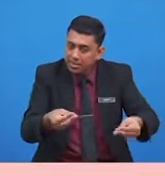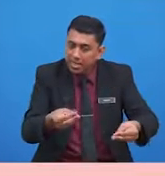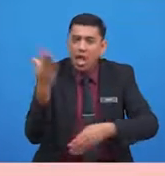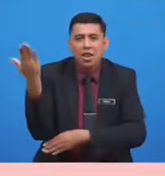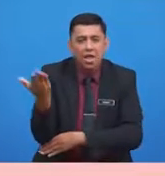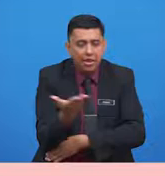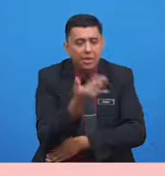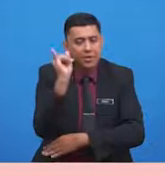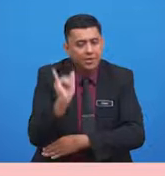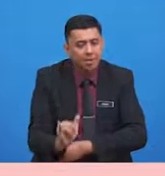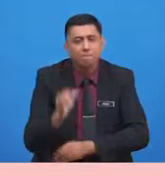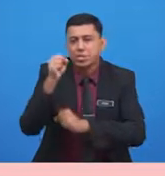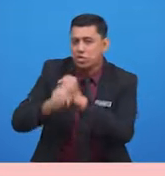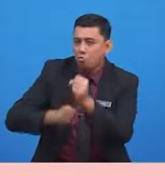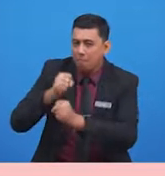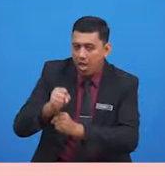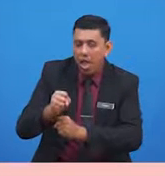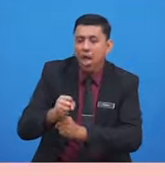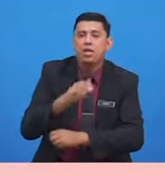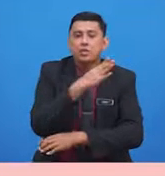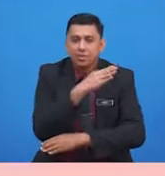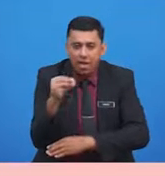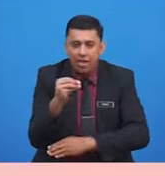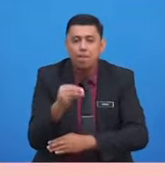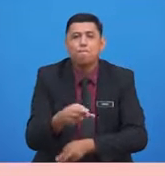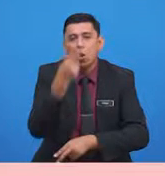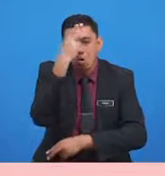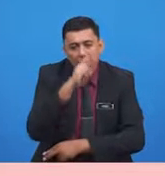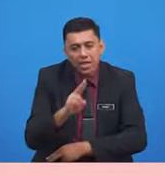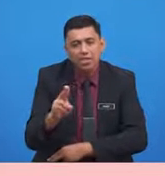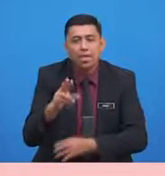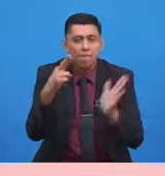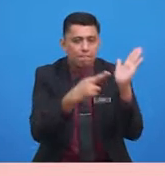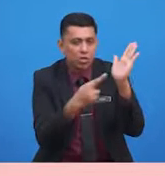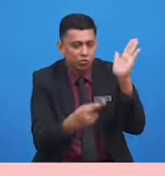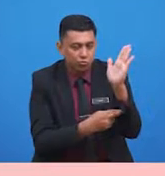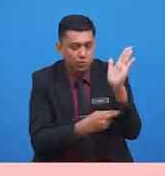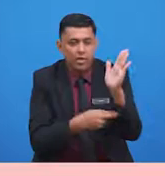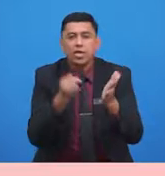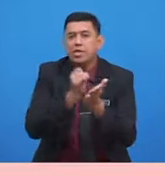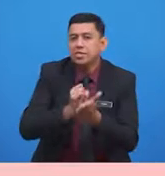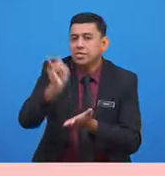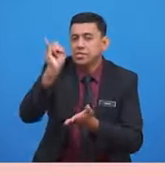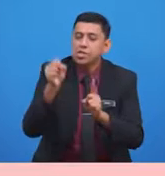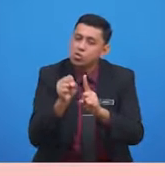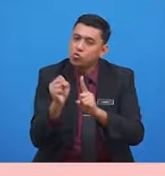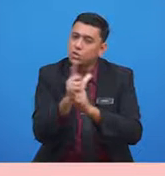layanan yang bersopan serta menghormati peraturan institusi